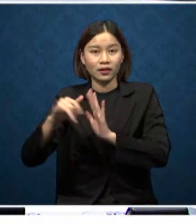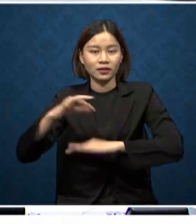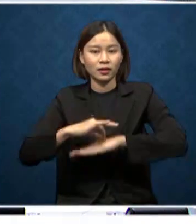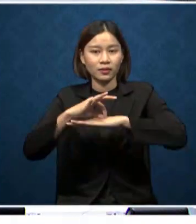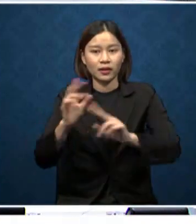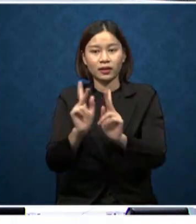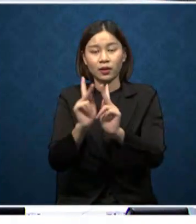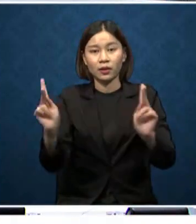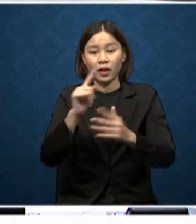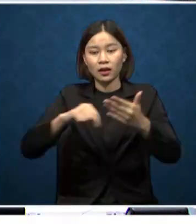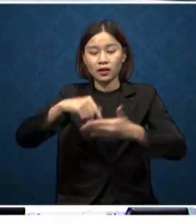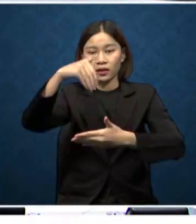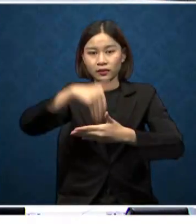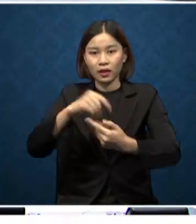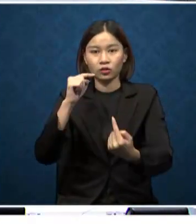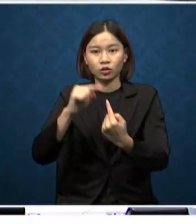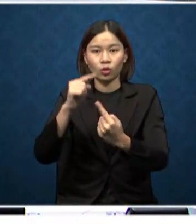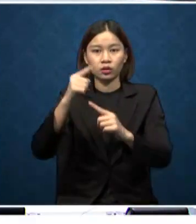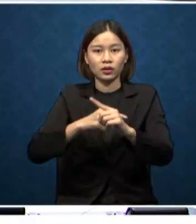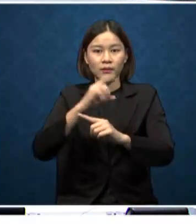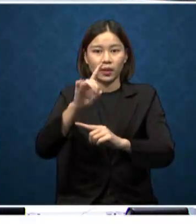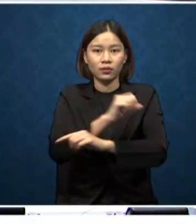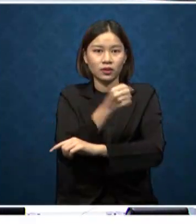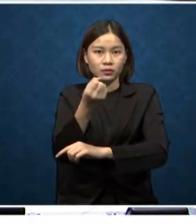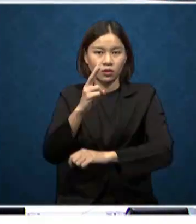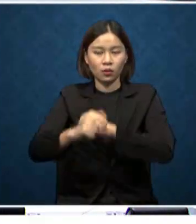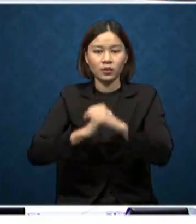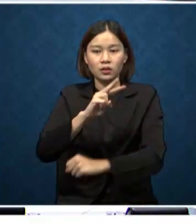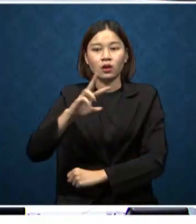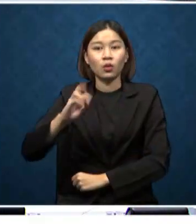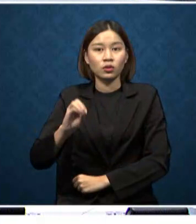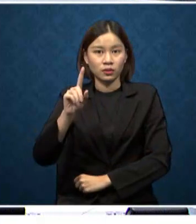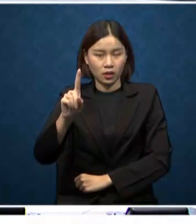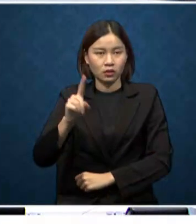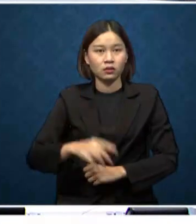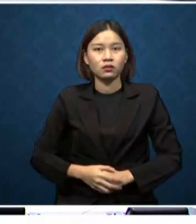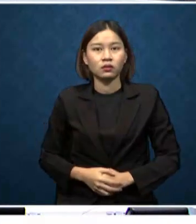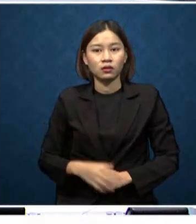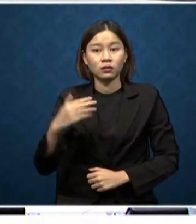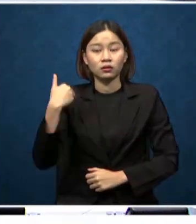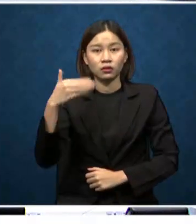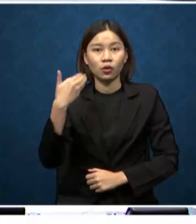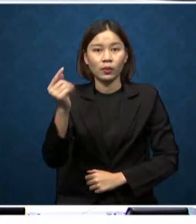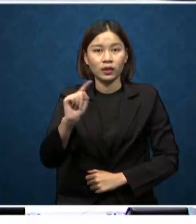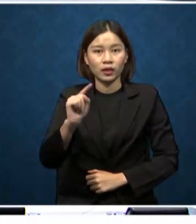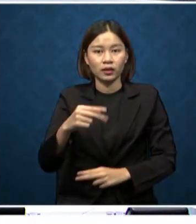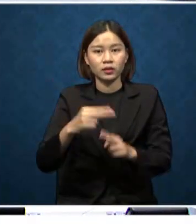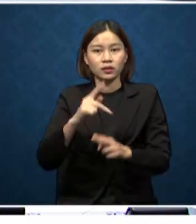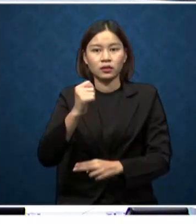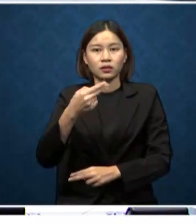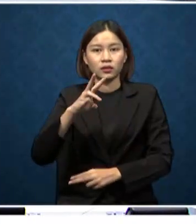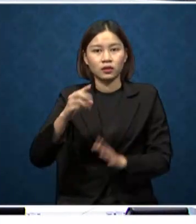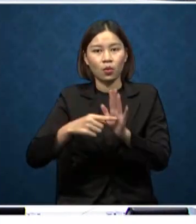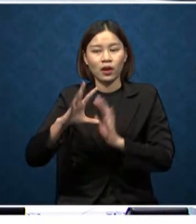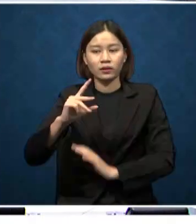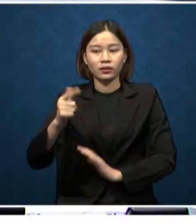งตามประกาศลงวันที่12สิงหาคม2561นั้นต่อมานายธวัชชัยเทิดเผ่